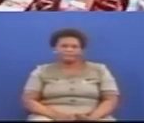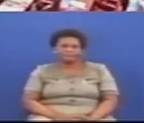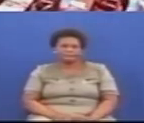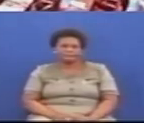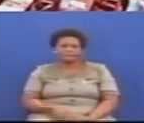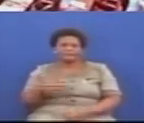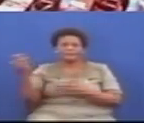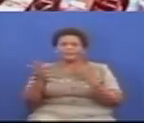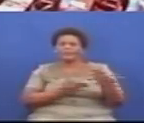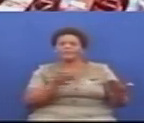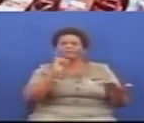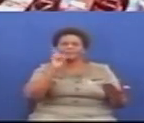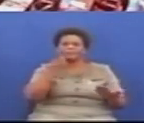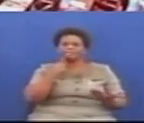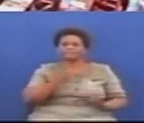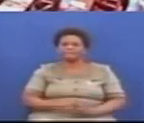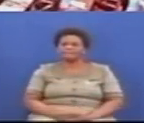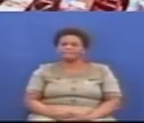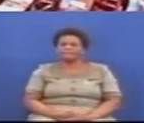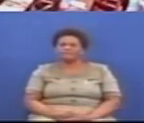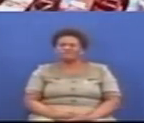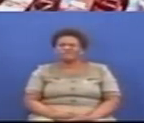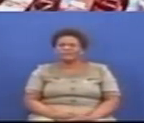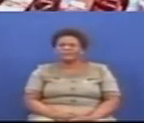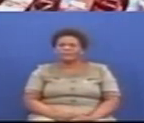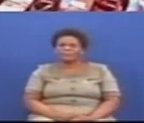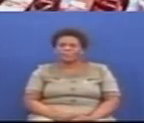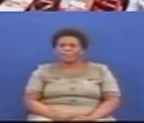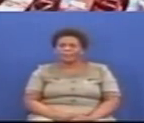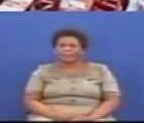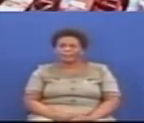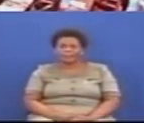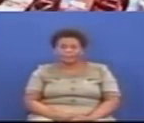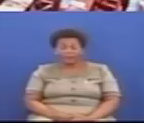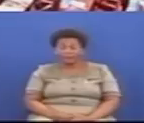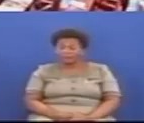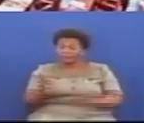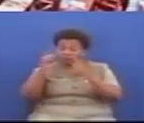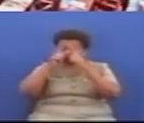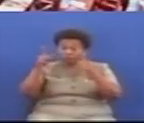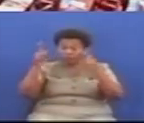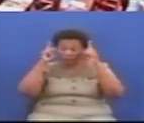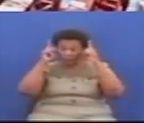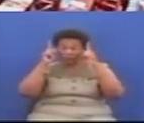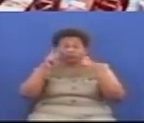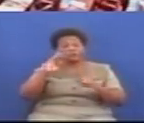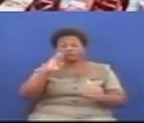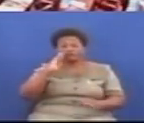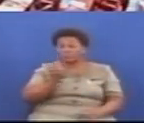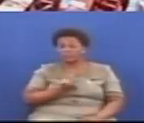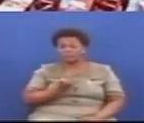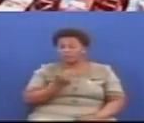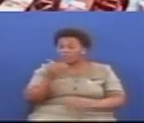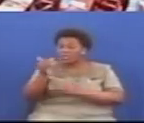Majibu ya maswali hayo ya chuo hichi muhimu kiko pale pembeni ya Kibaha Sekondari pale.